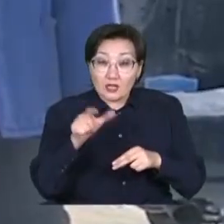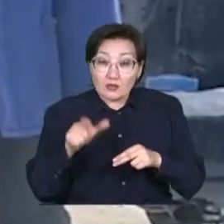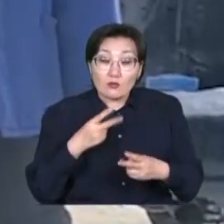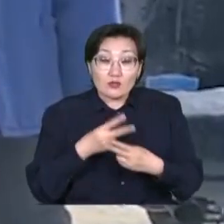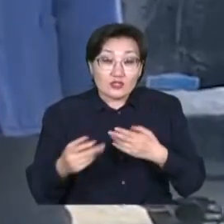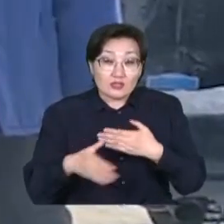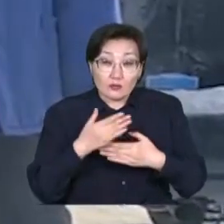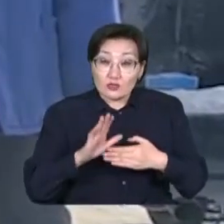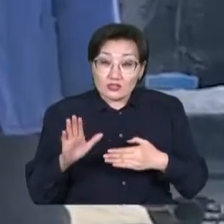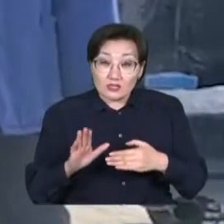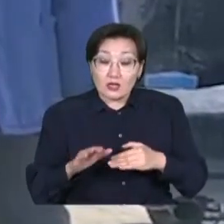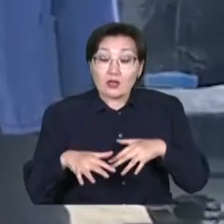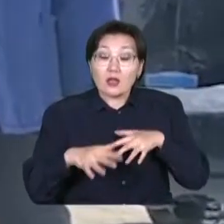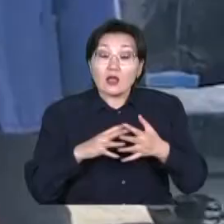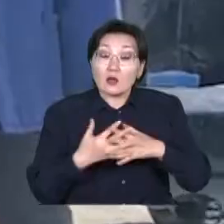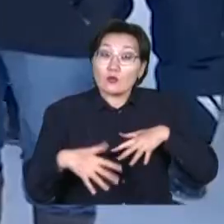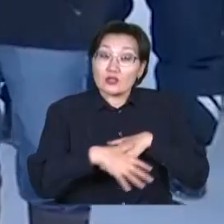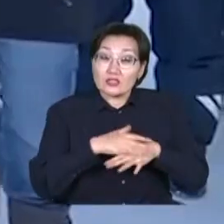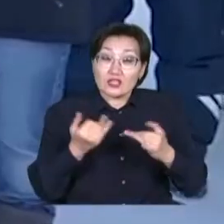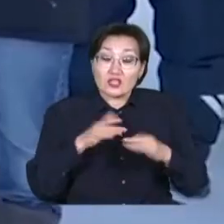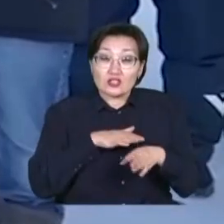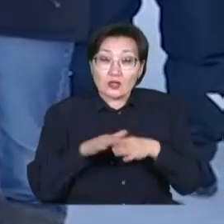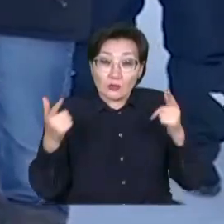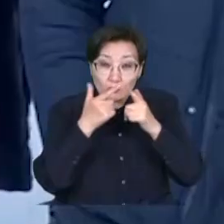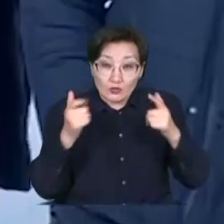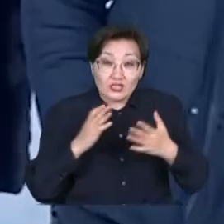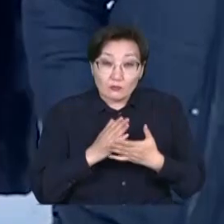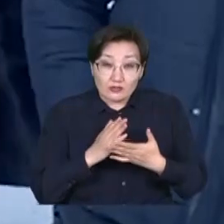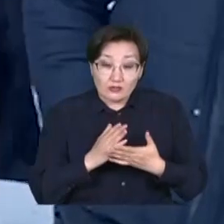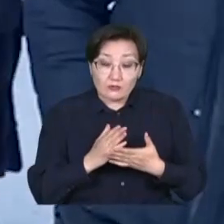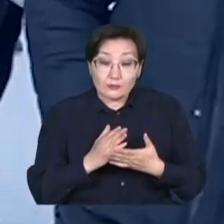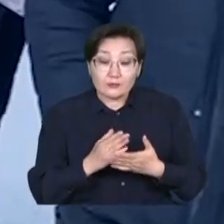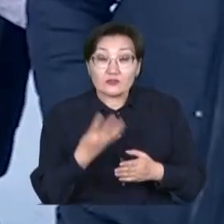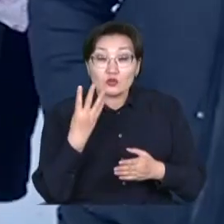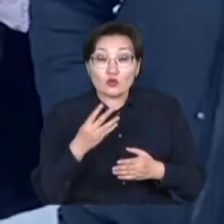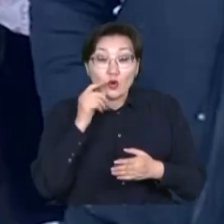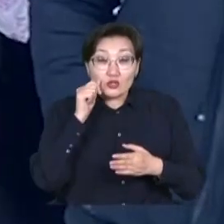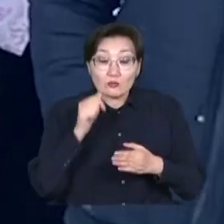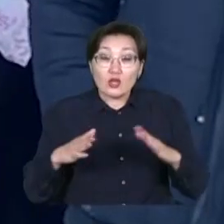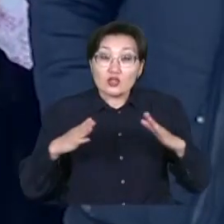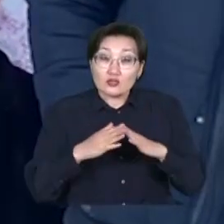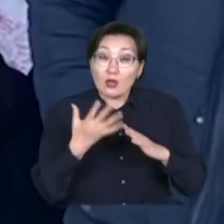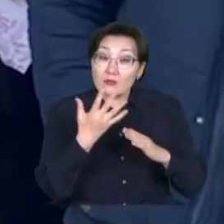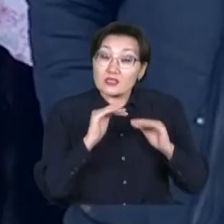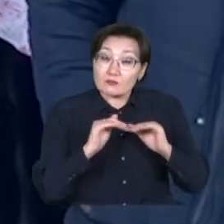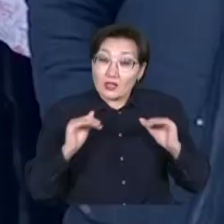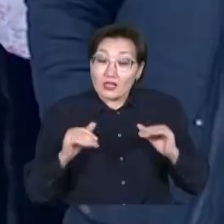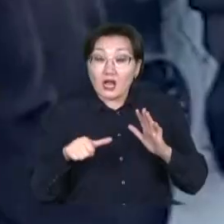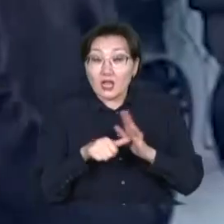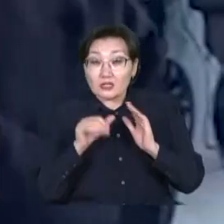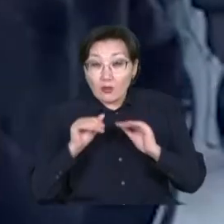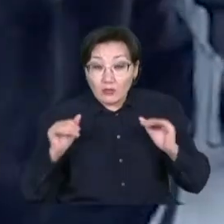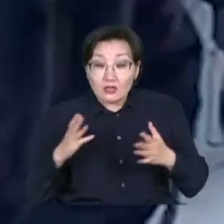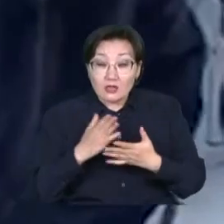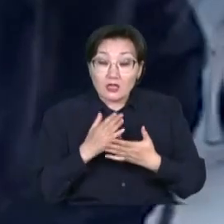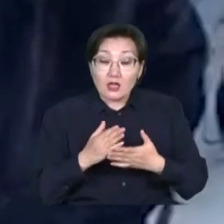ақсақалдар кеңесімен ауыл тұрғындары қазір жаппай үндеу жасап отыр. Төрт жігіттінде үйлерінде 5 баладан 6 баладан